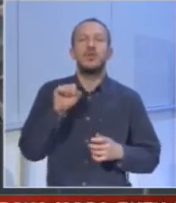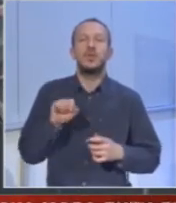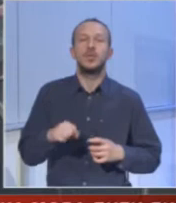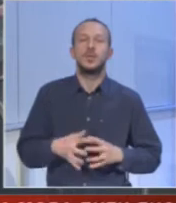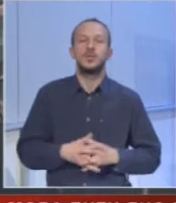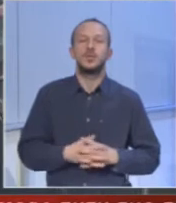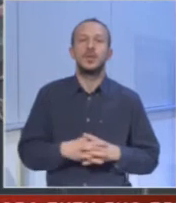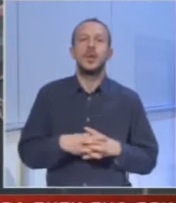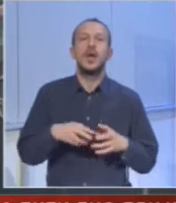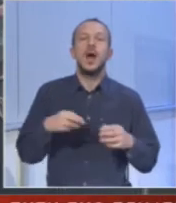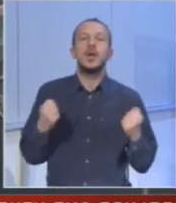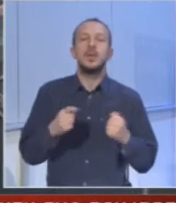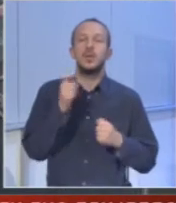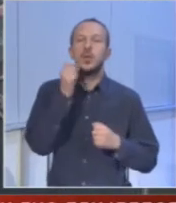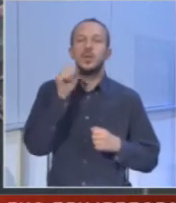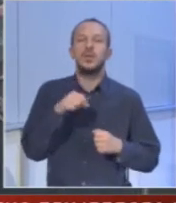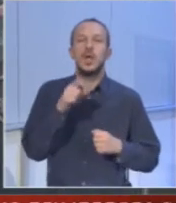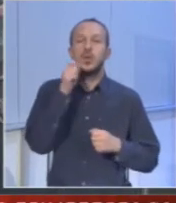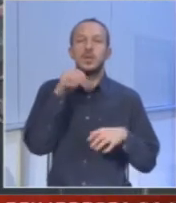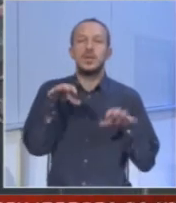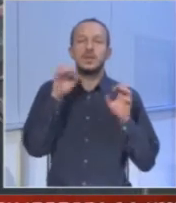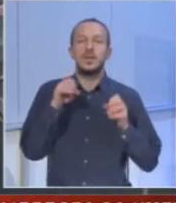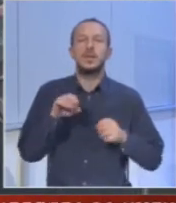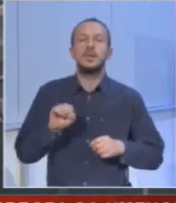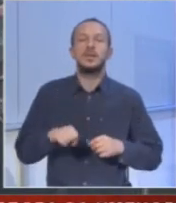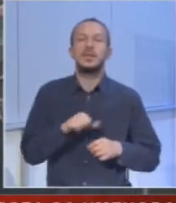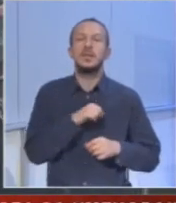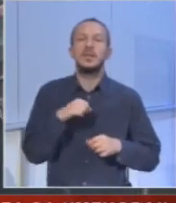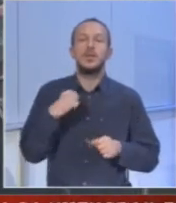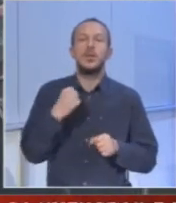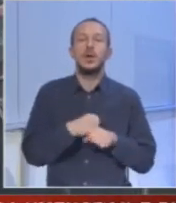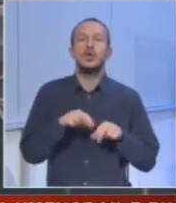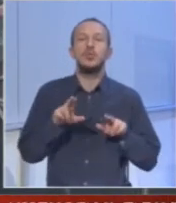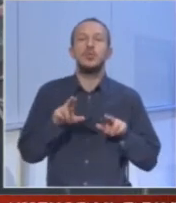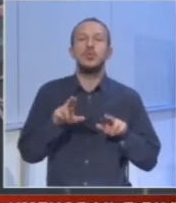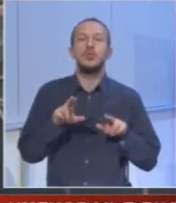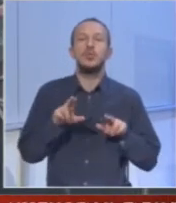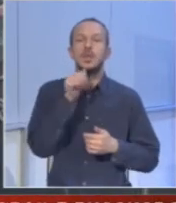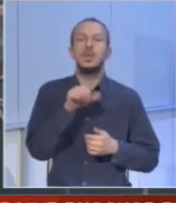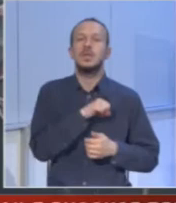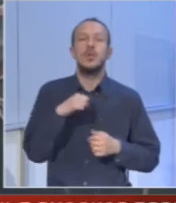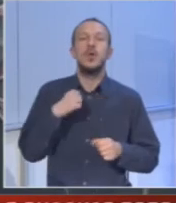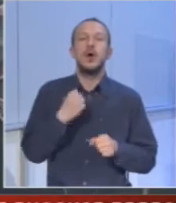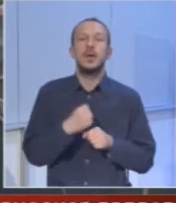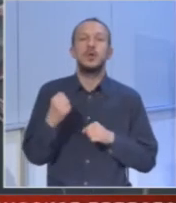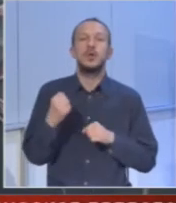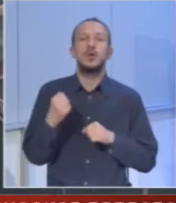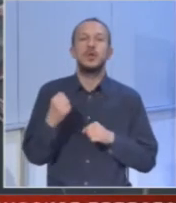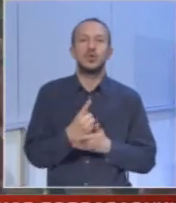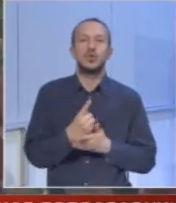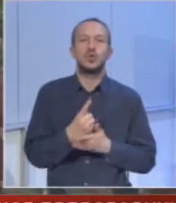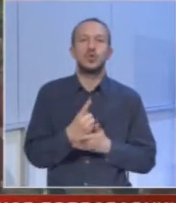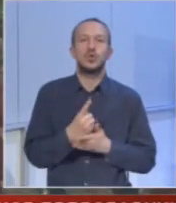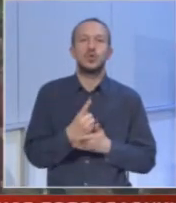da animiramo ljude, da ljudi shvate da se samo rado može uspjeti, da samo rad donosi